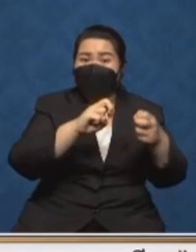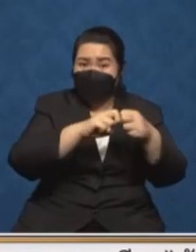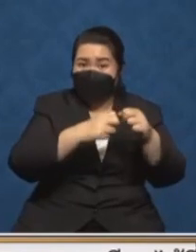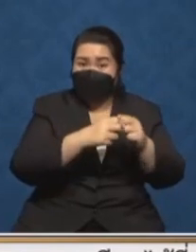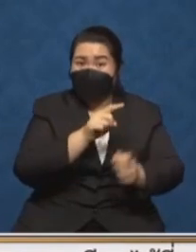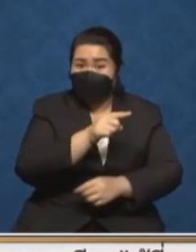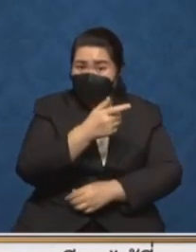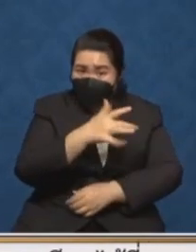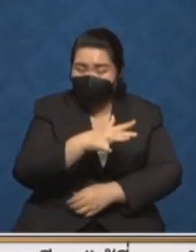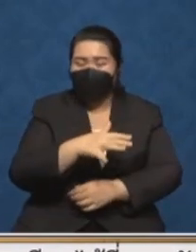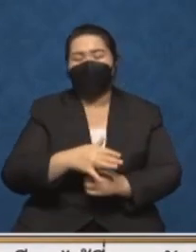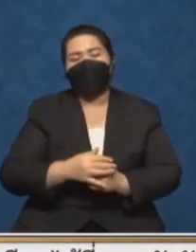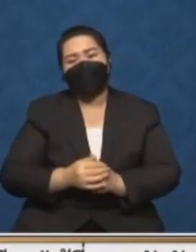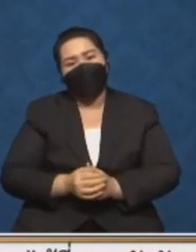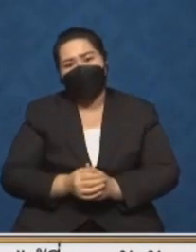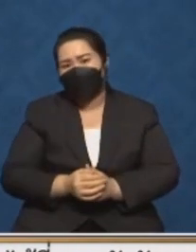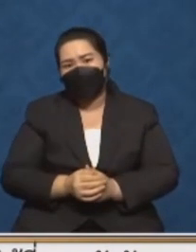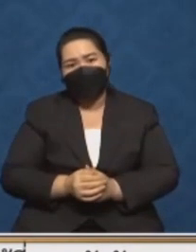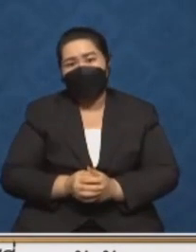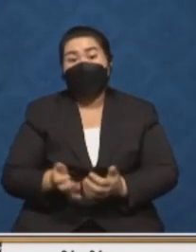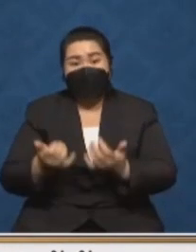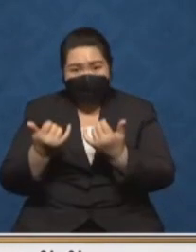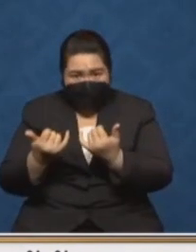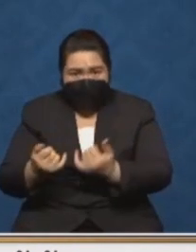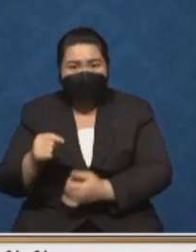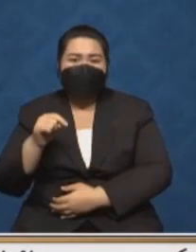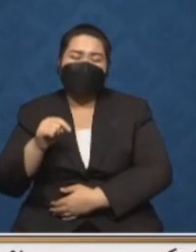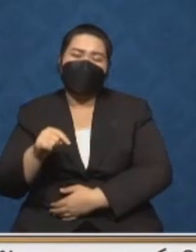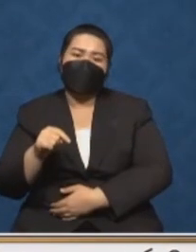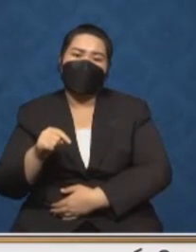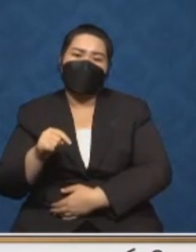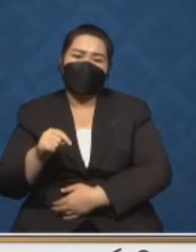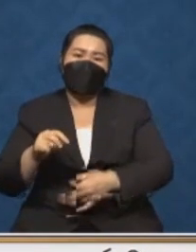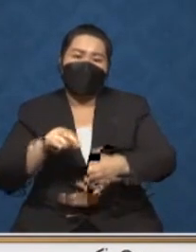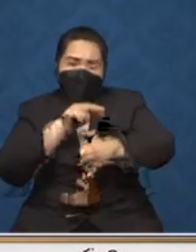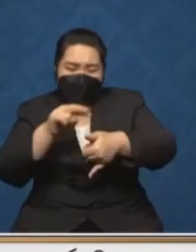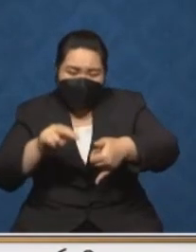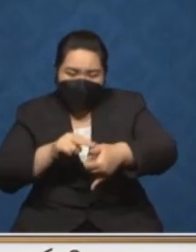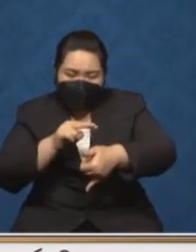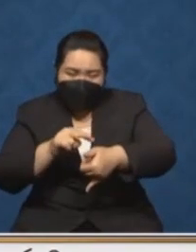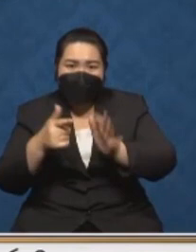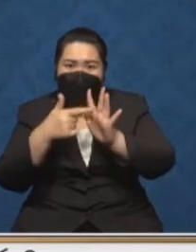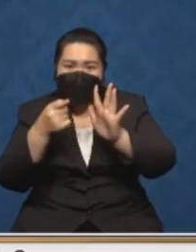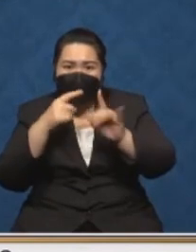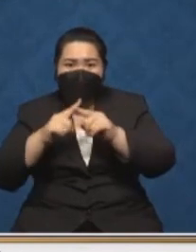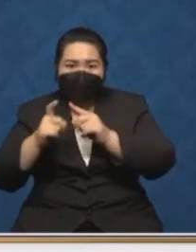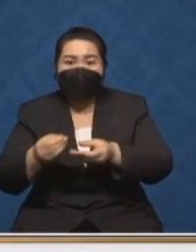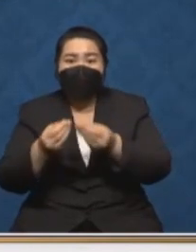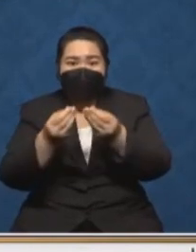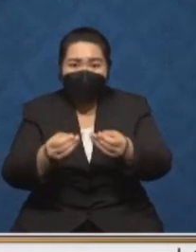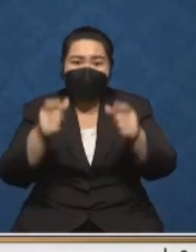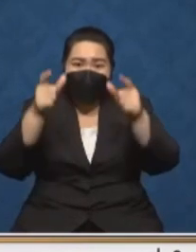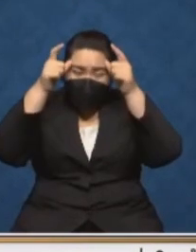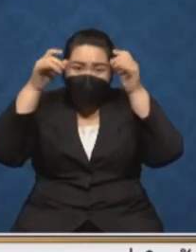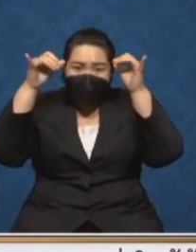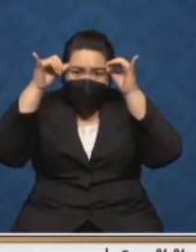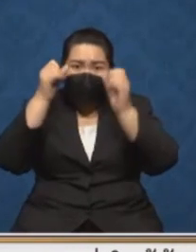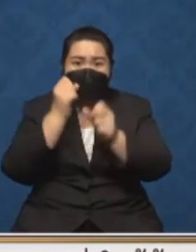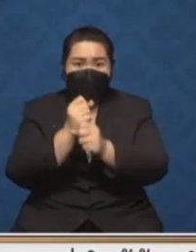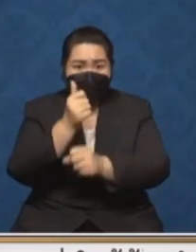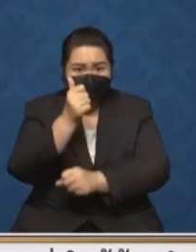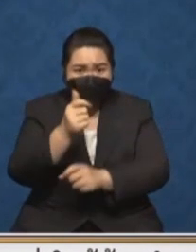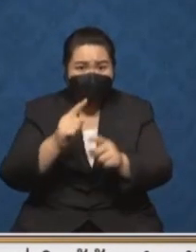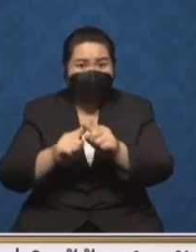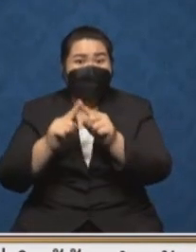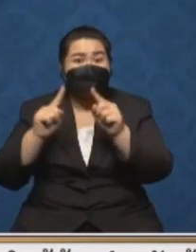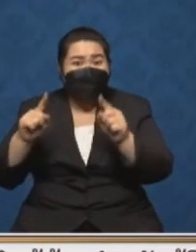องประชาชนโดนแล้วอันนี้ถงไมจะรักษาได้ แต่เรายัไม่รักษา ก็คือโลม